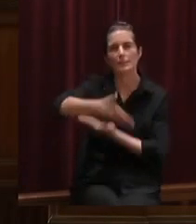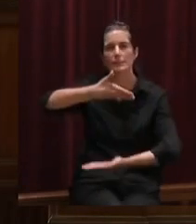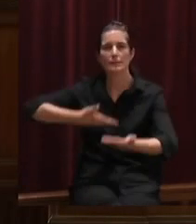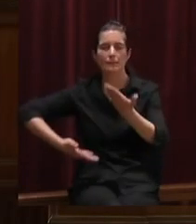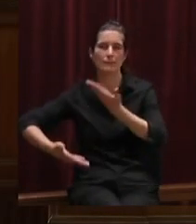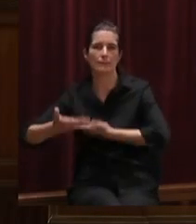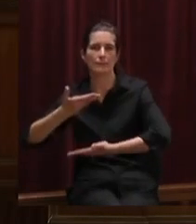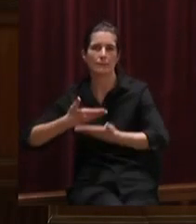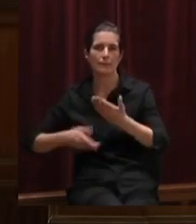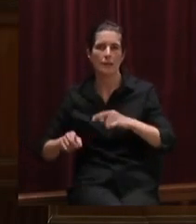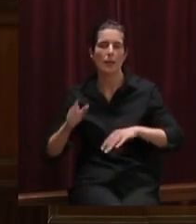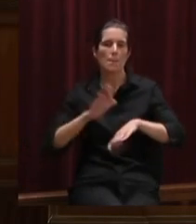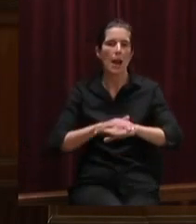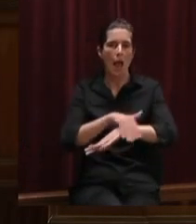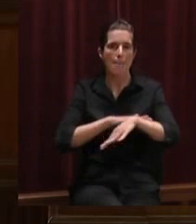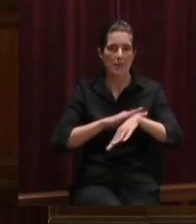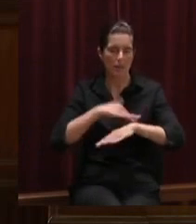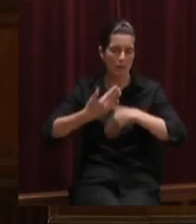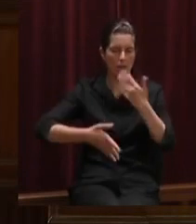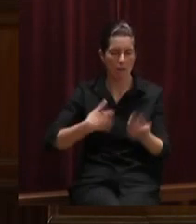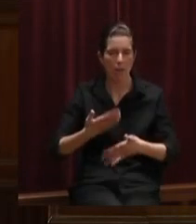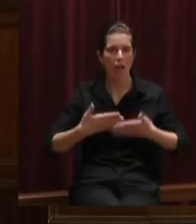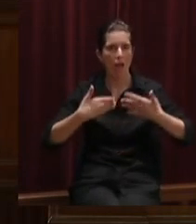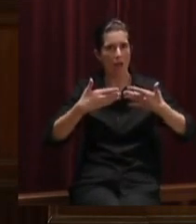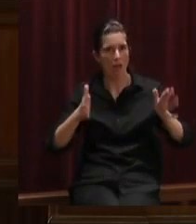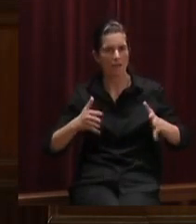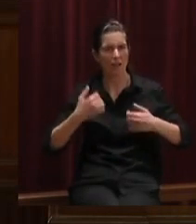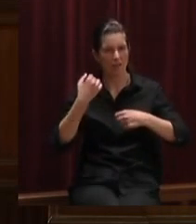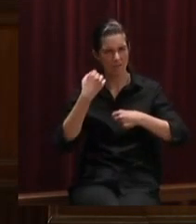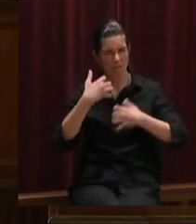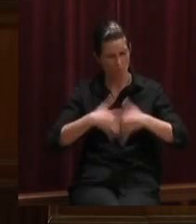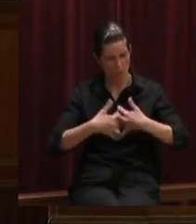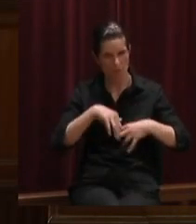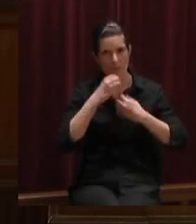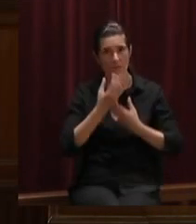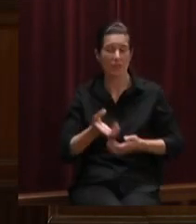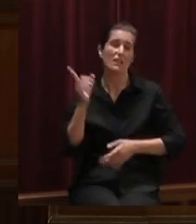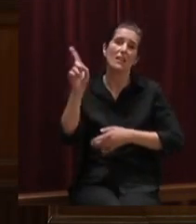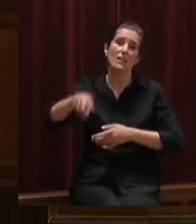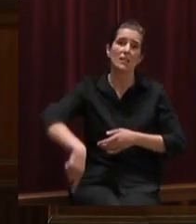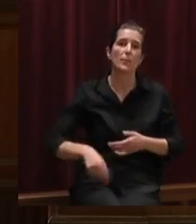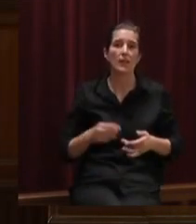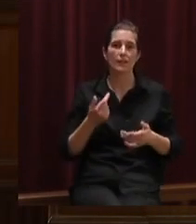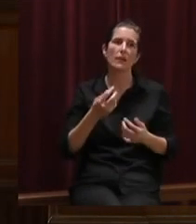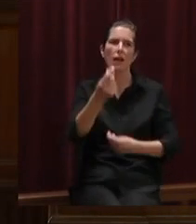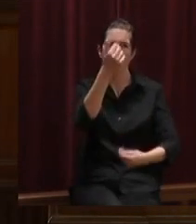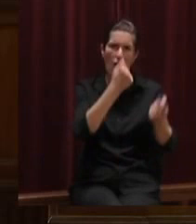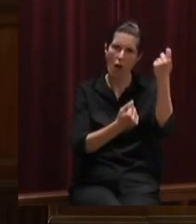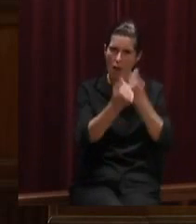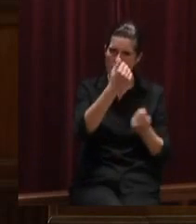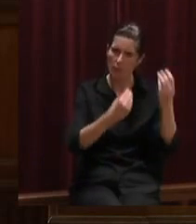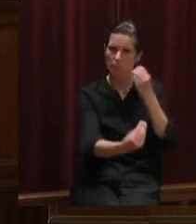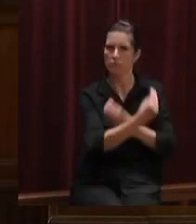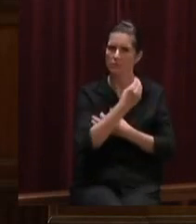avançant cap a una administració més àgil, oberta i eficient, i assolint un model de finançament més just en les nostres